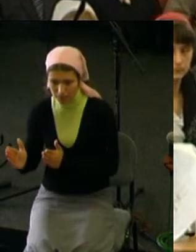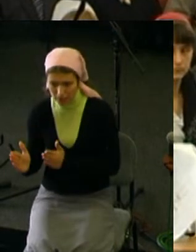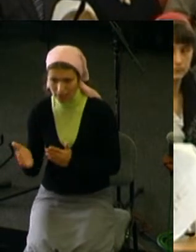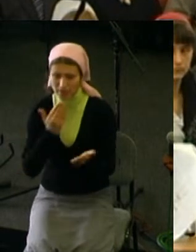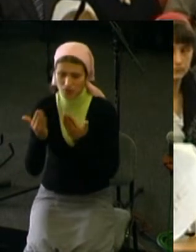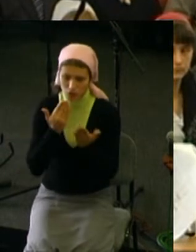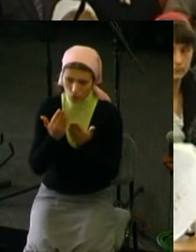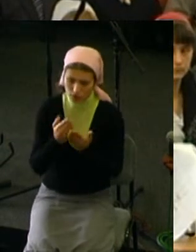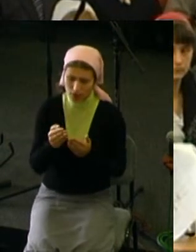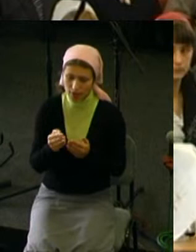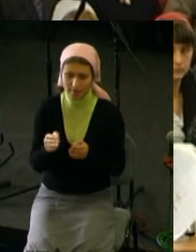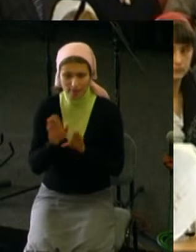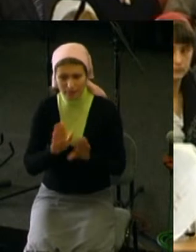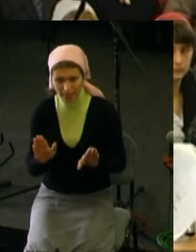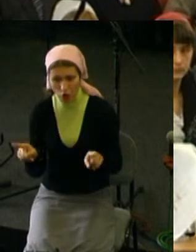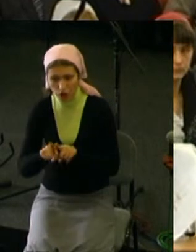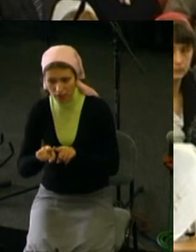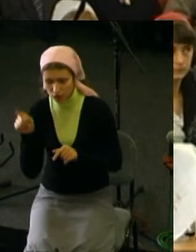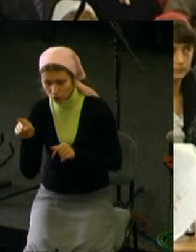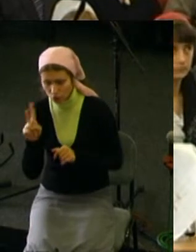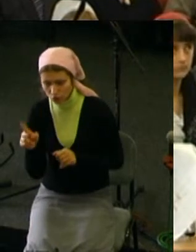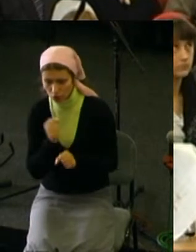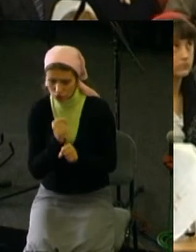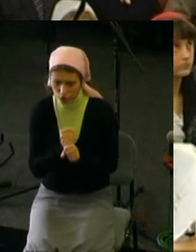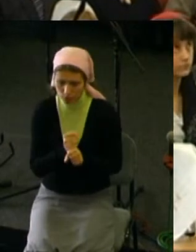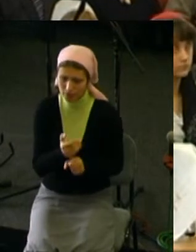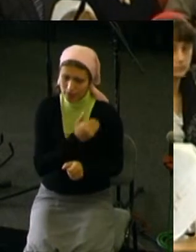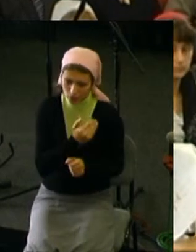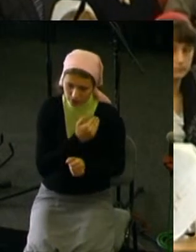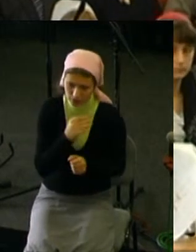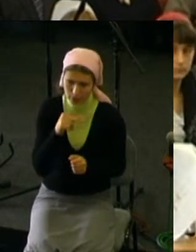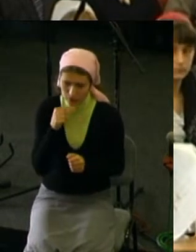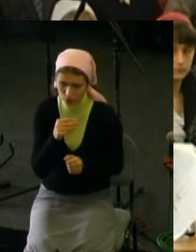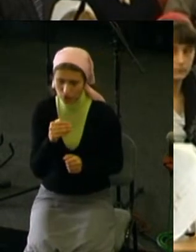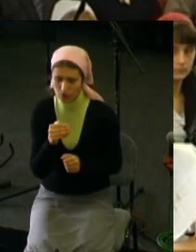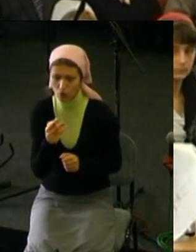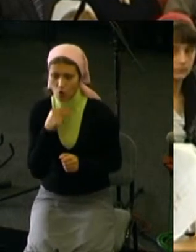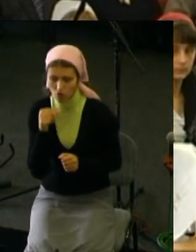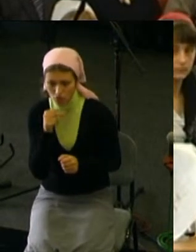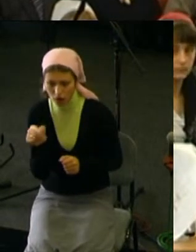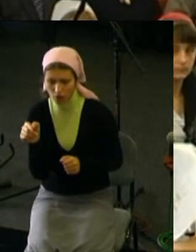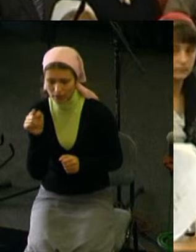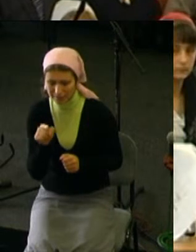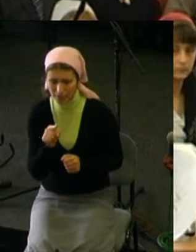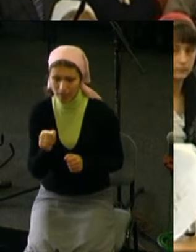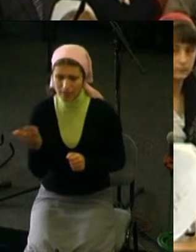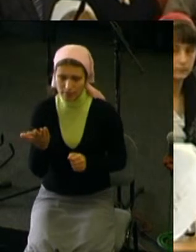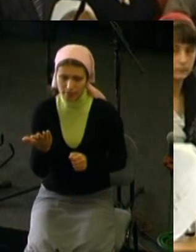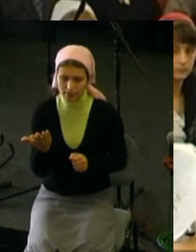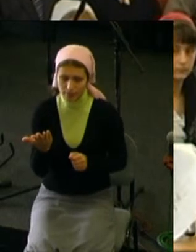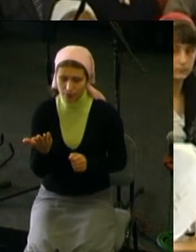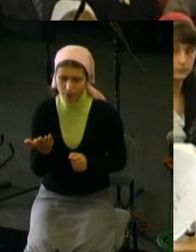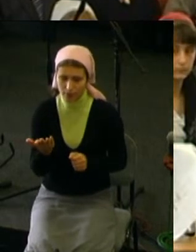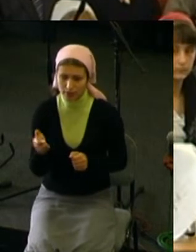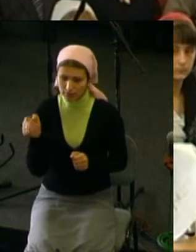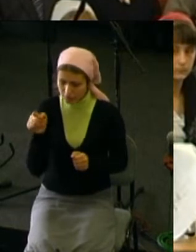неоднакові до того хто це зробив в Я хотів би звернути вашу увагу на те що тут учні говорить так люди кажуть що